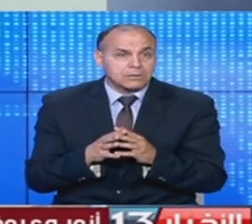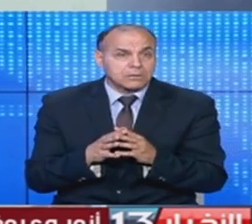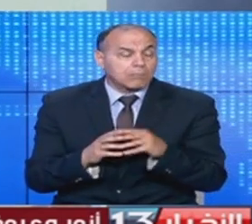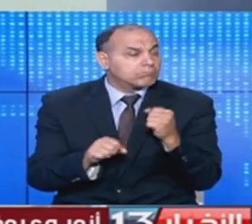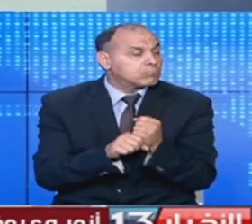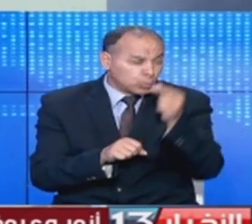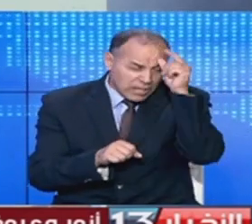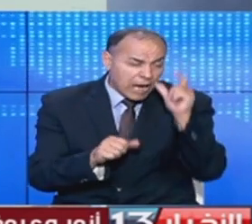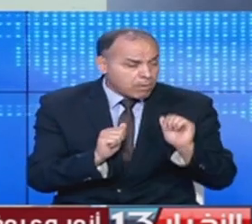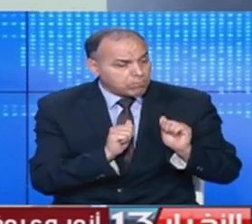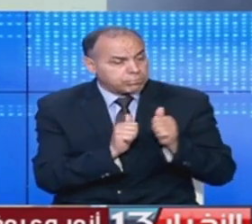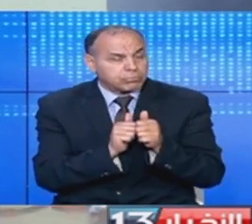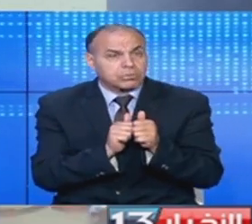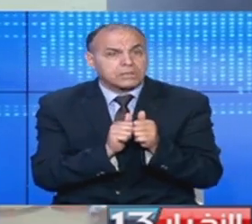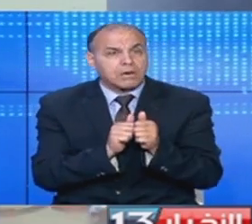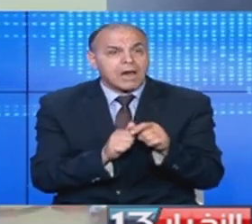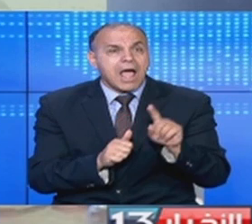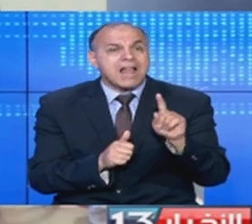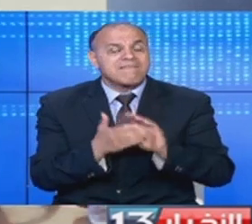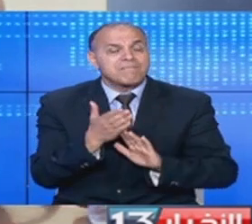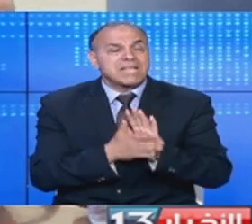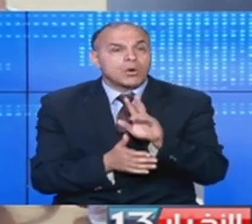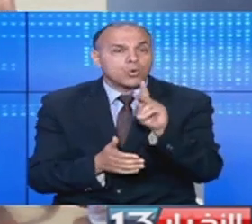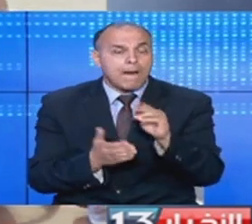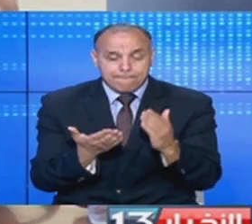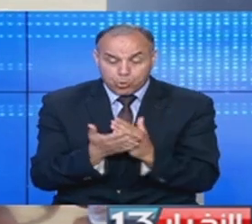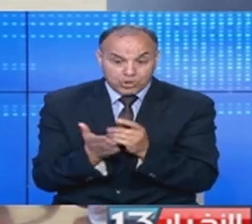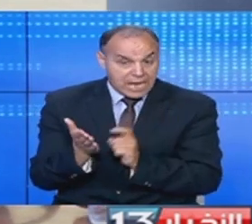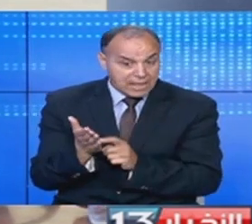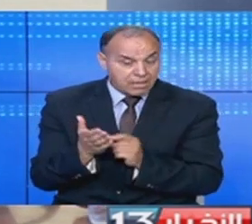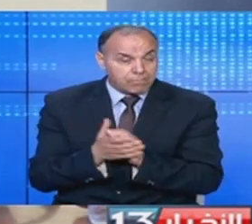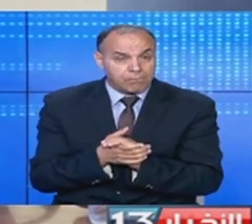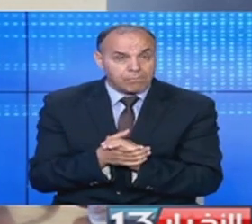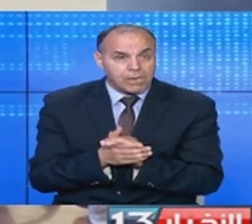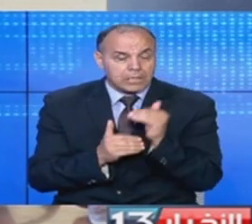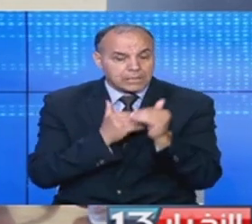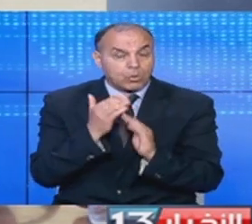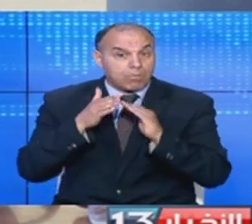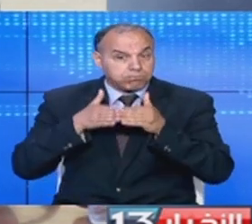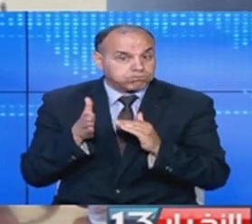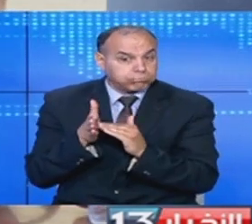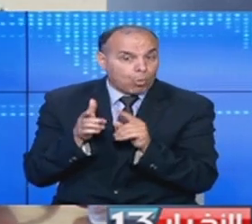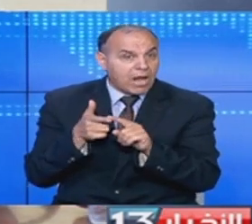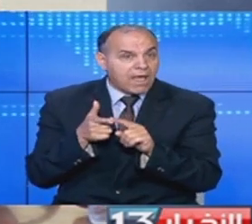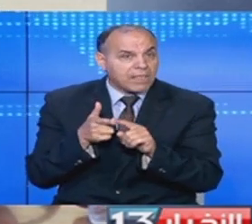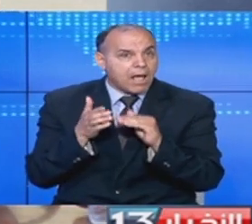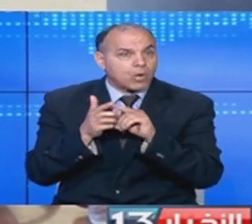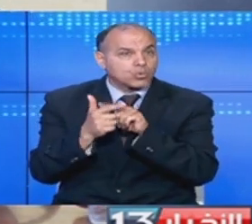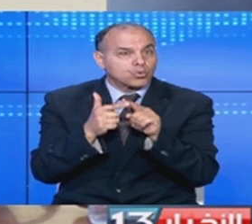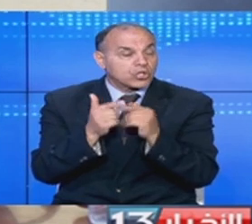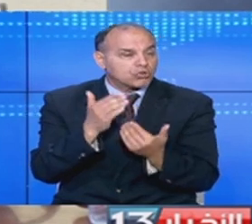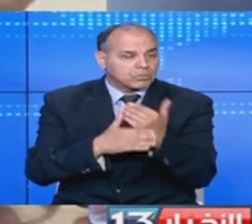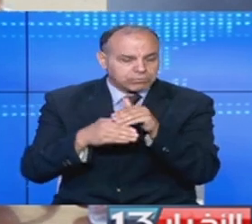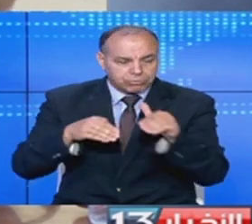المجموعة الوطنية قرابة 1000 مليار سنوي. المشروع إذن تطوير الميناء فيه بناء زوز أرصفة